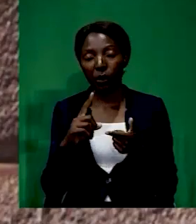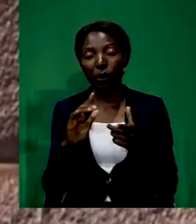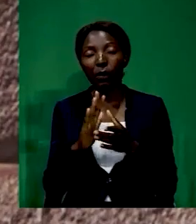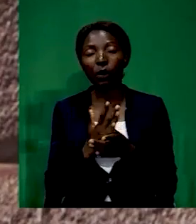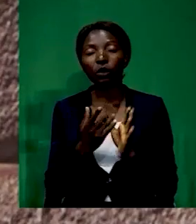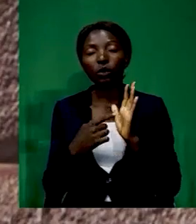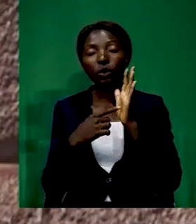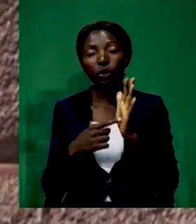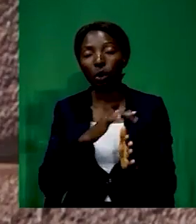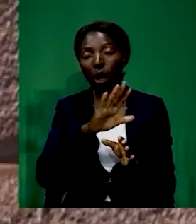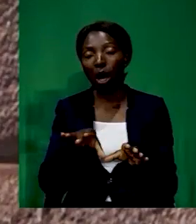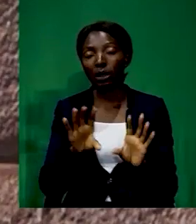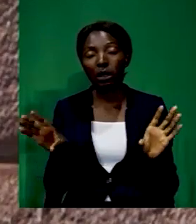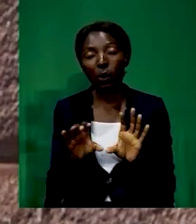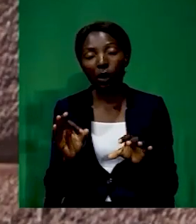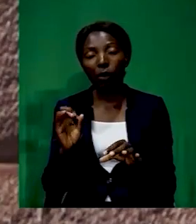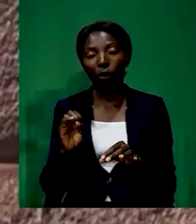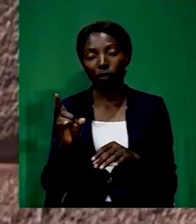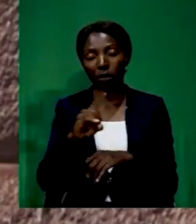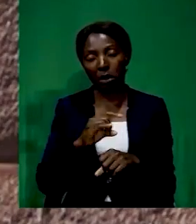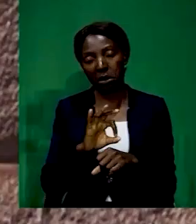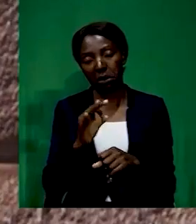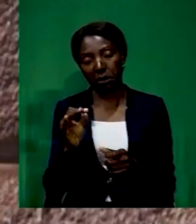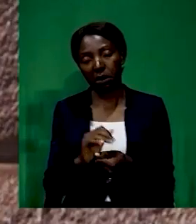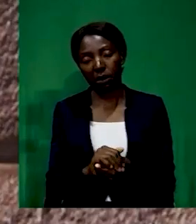Mukatiratidza kubata kwaMweya Mutsvene.